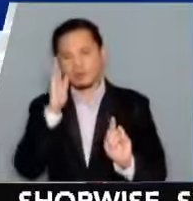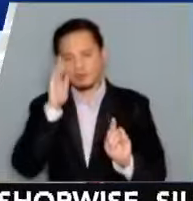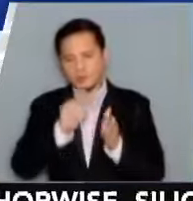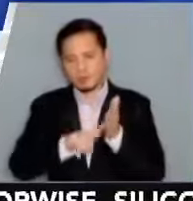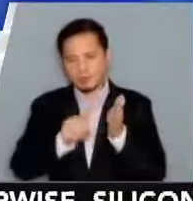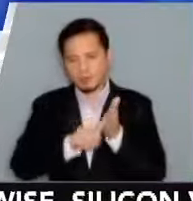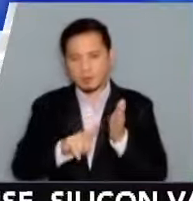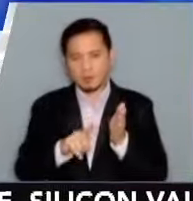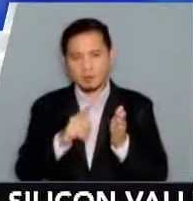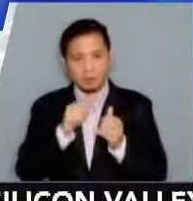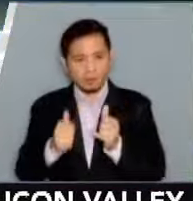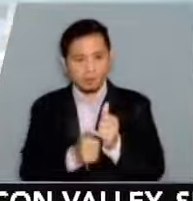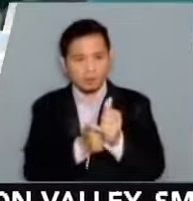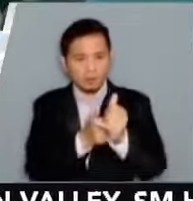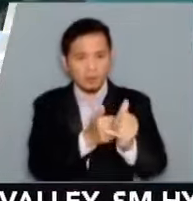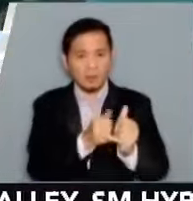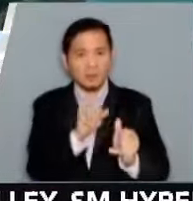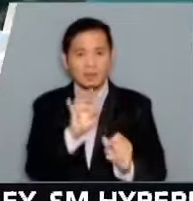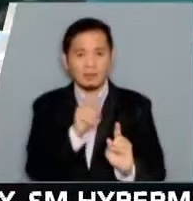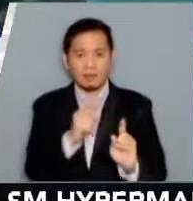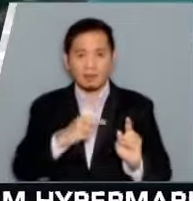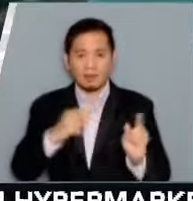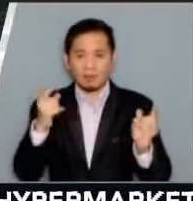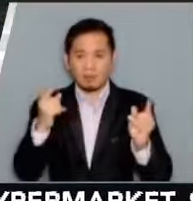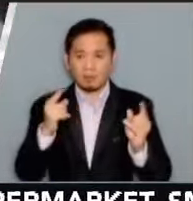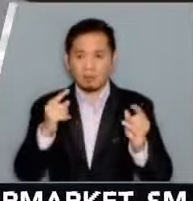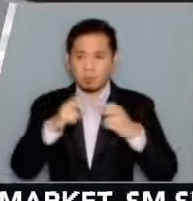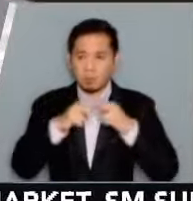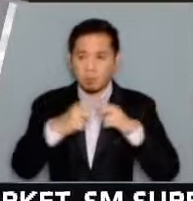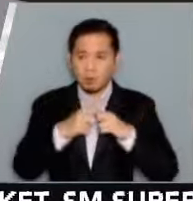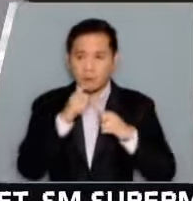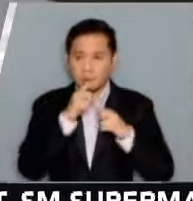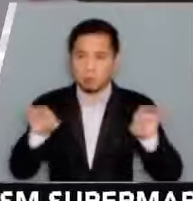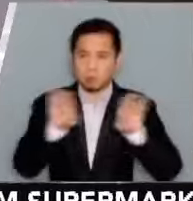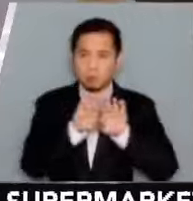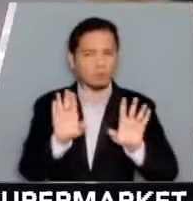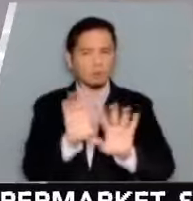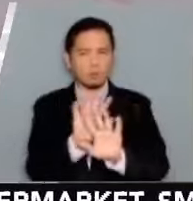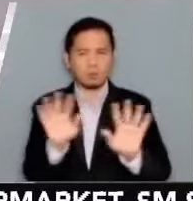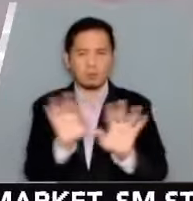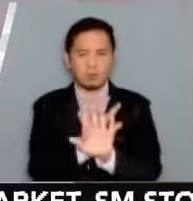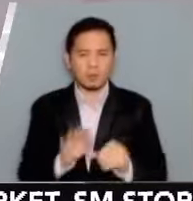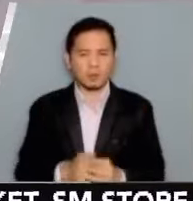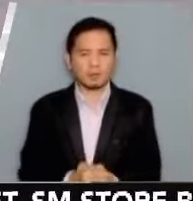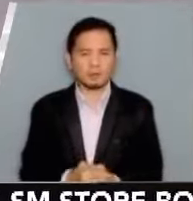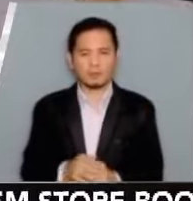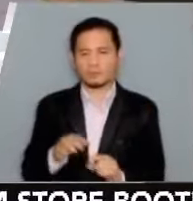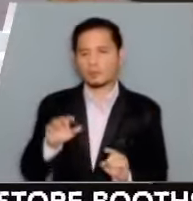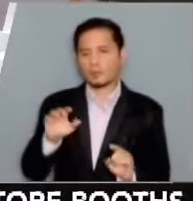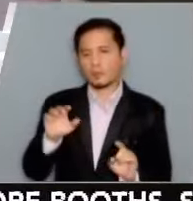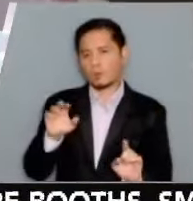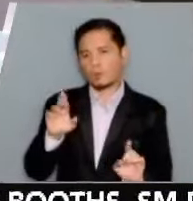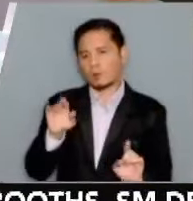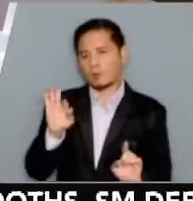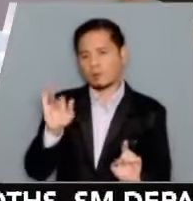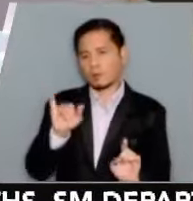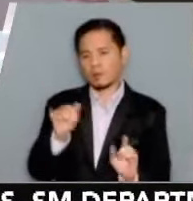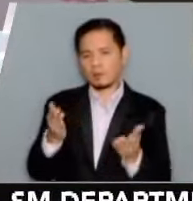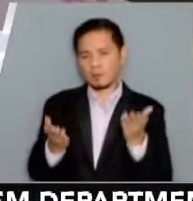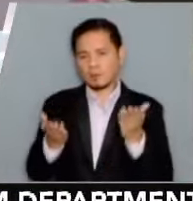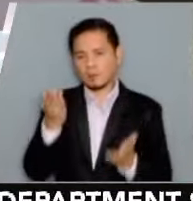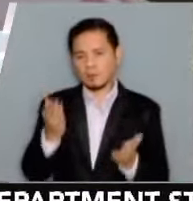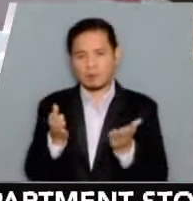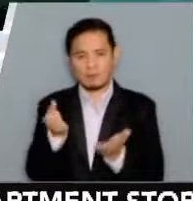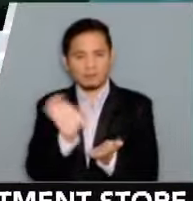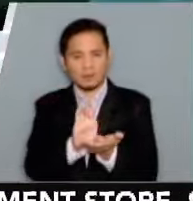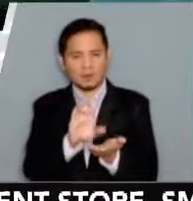huwag mag-off air kung may Aberya sabi pa ni Tulfo posibleng napasukan na rin ng investors ang loto napagalaman daw niyang may tumaya